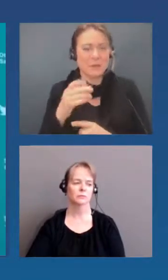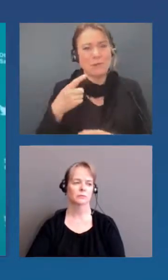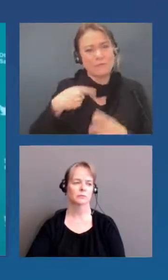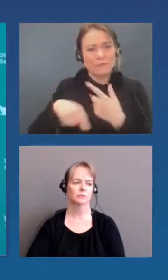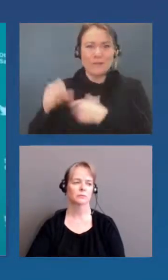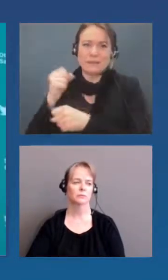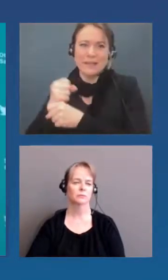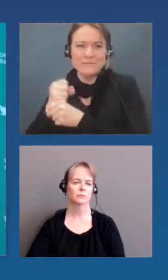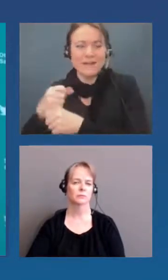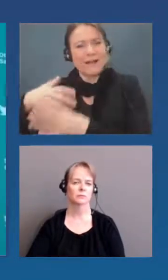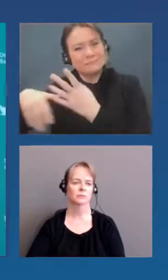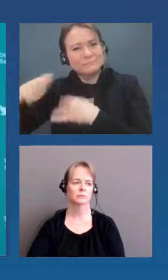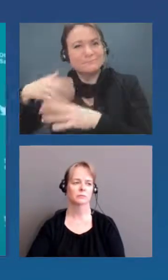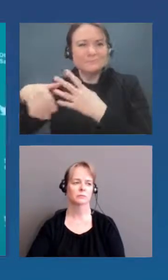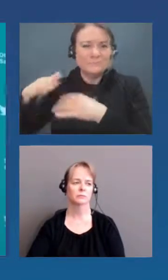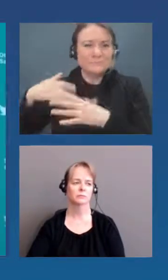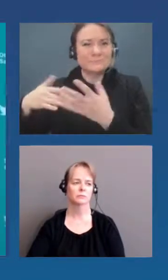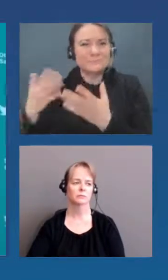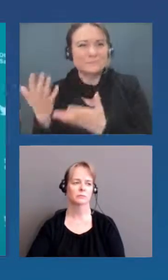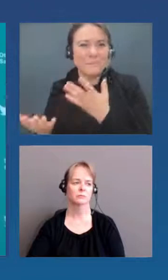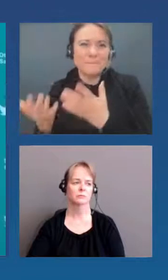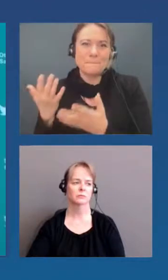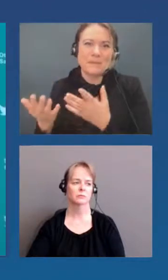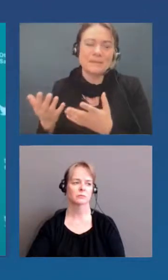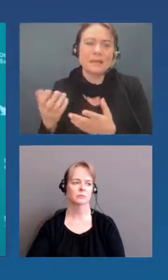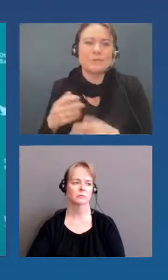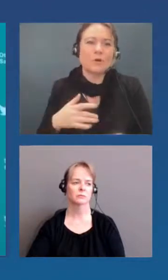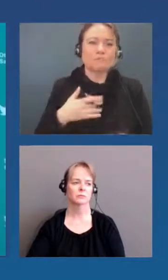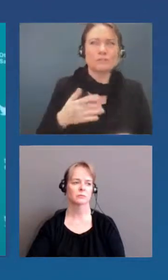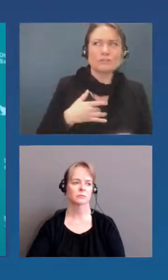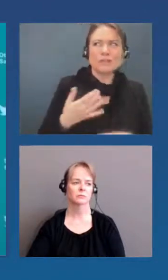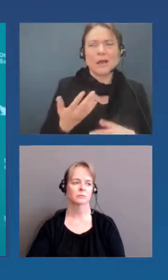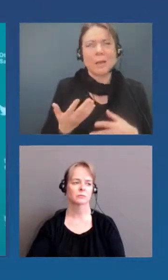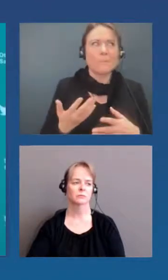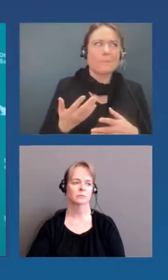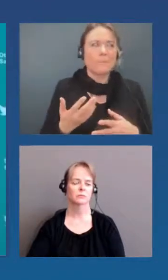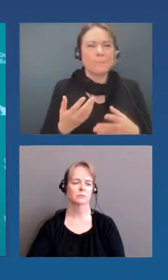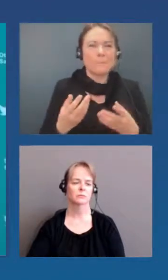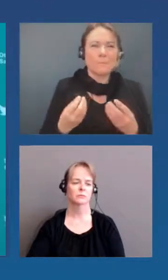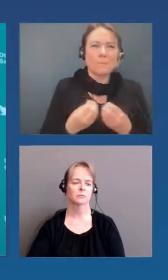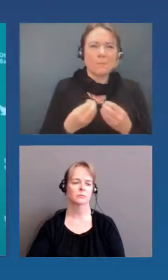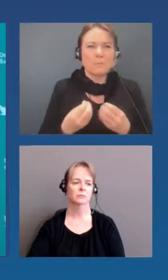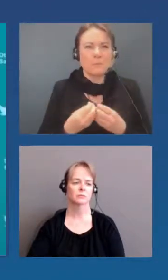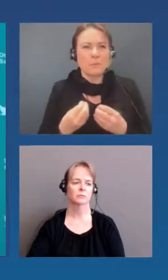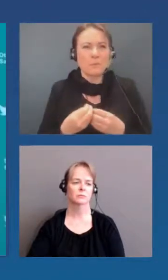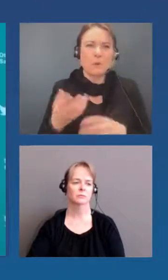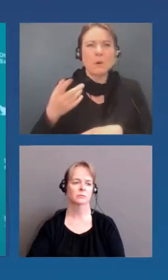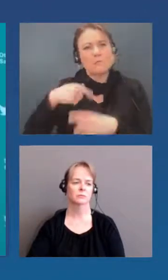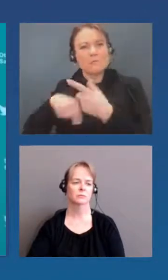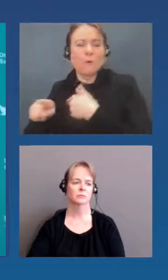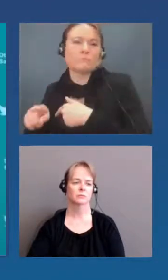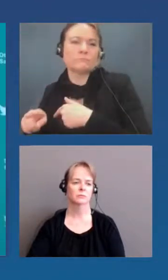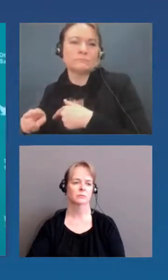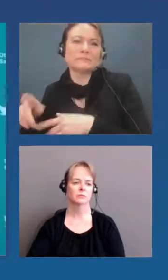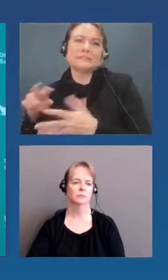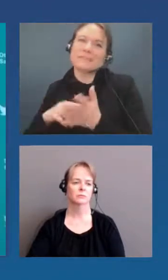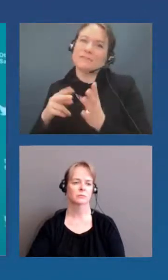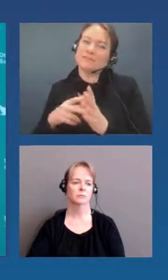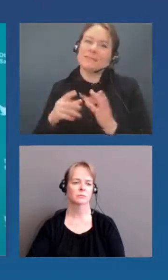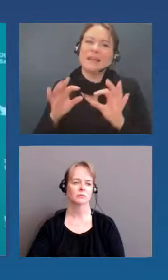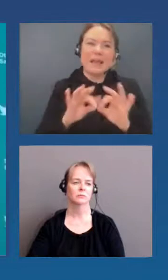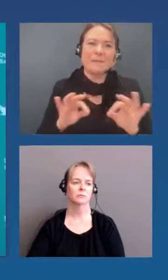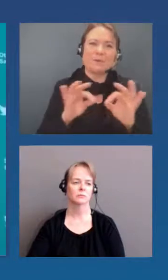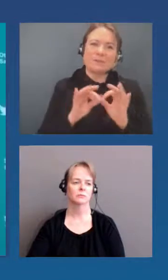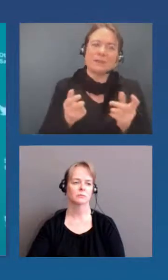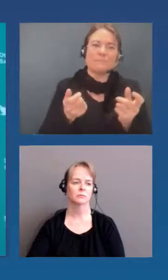les maladies, les symptômes peut-être pas trop sévères. On continue d'avoir une situation où c'est important d'être